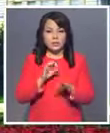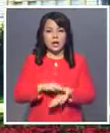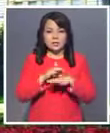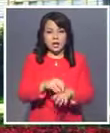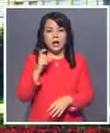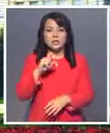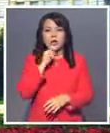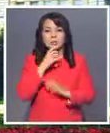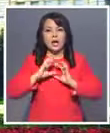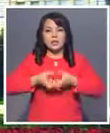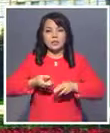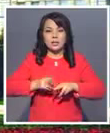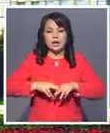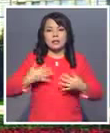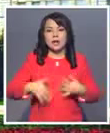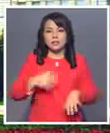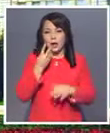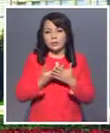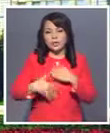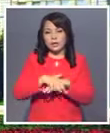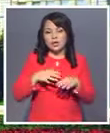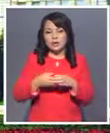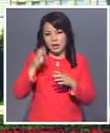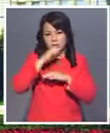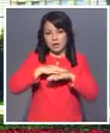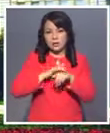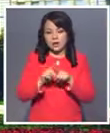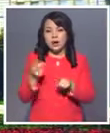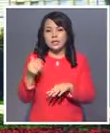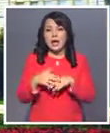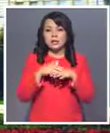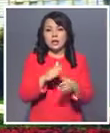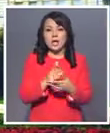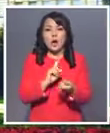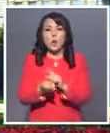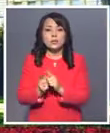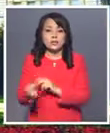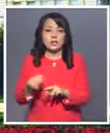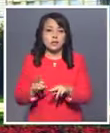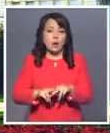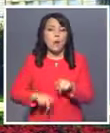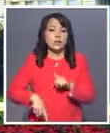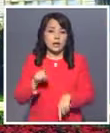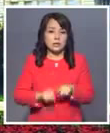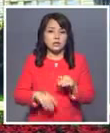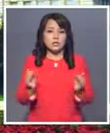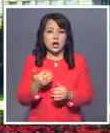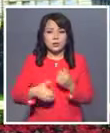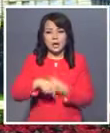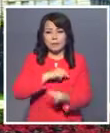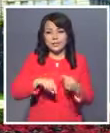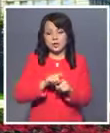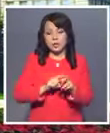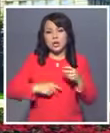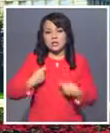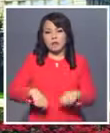әлемдік экономикалық ахуалдың әлсіреуі салдарынан болып жатқан елдегі қаржы саласындағы өзгерістер отандық шағын және орта бизнестің, тауар